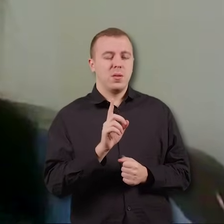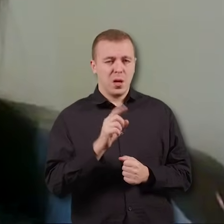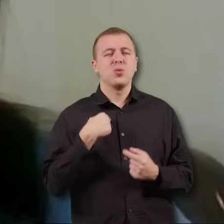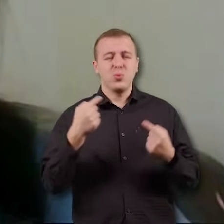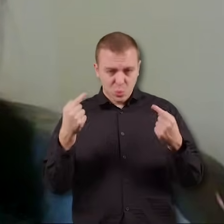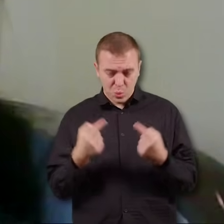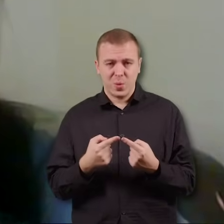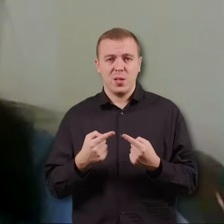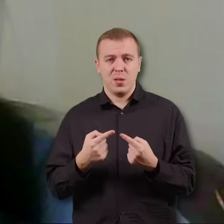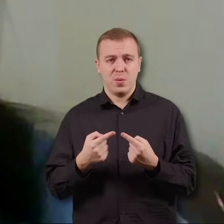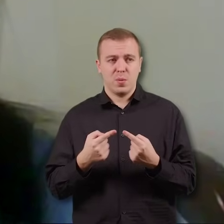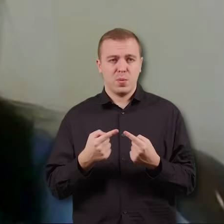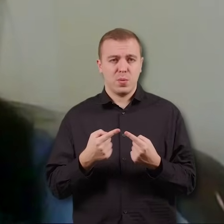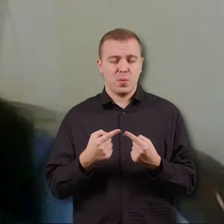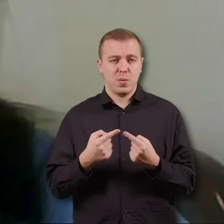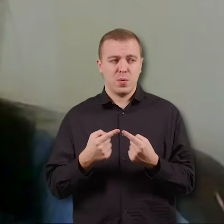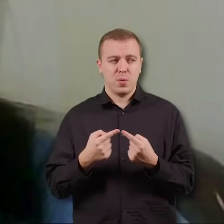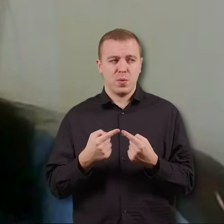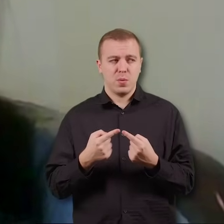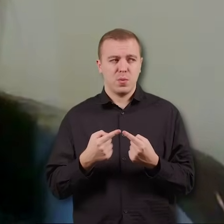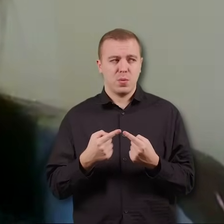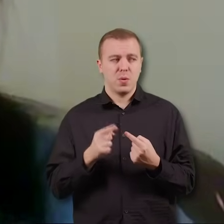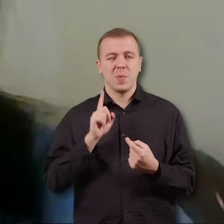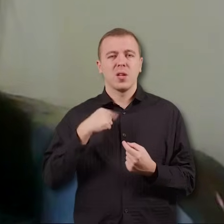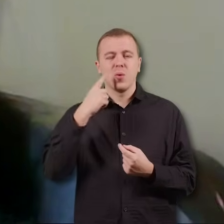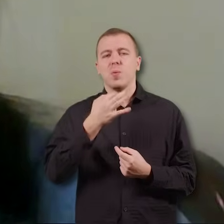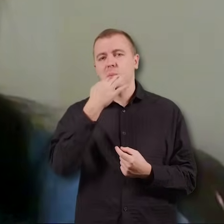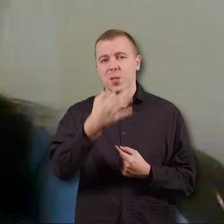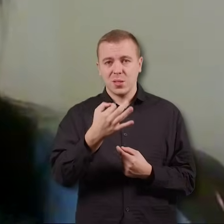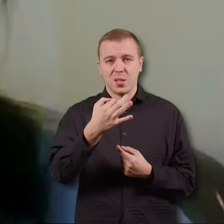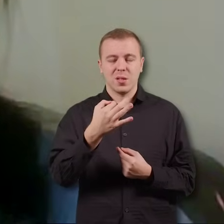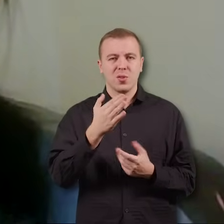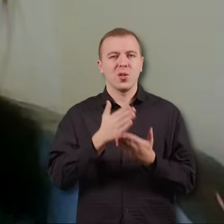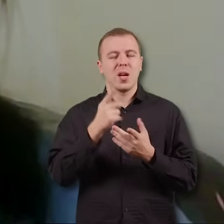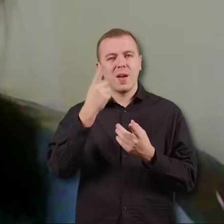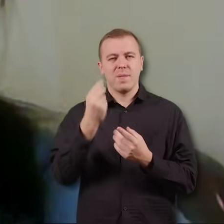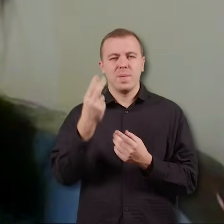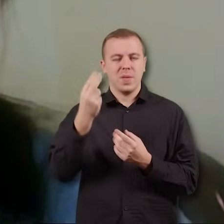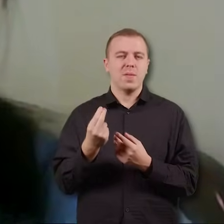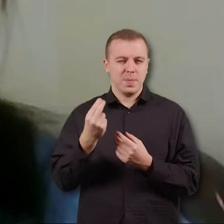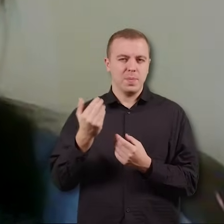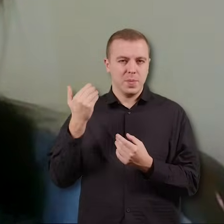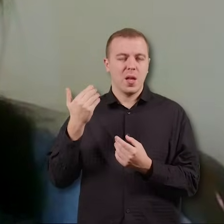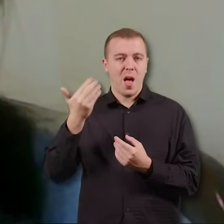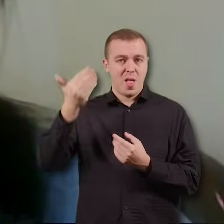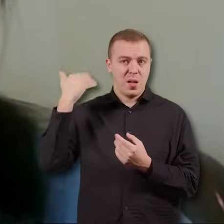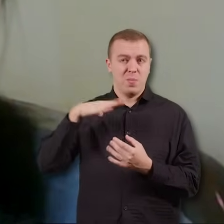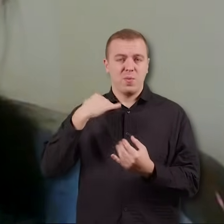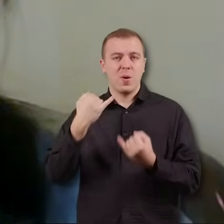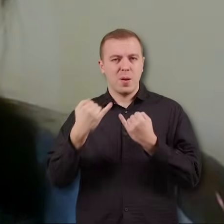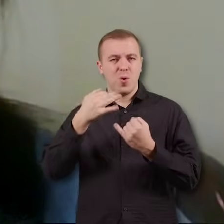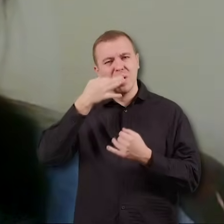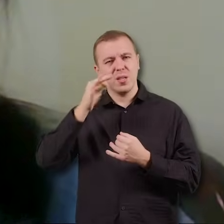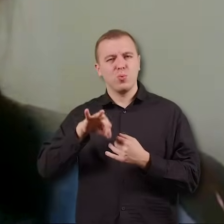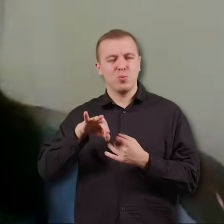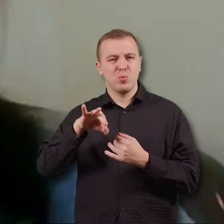kaip ir sutikčiau, bet aš tik tai dar norėčiau pasakyti, kad keletą dienų kaip tik atgal kalbėjausi su